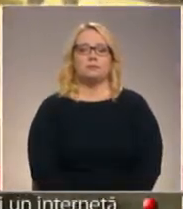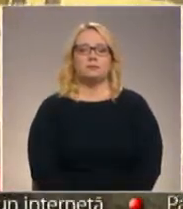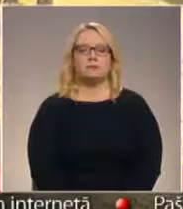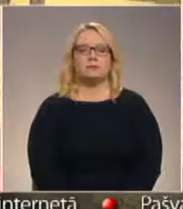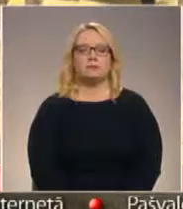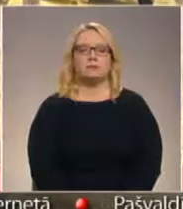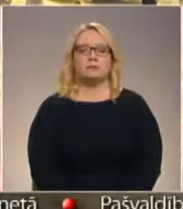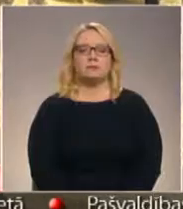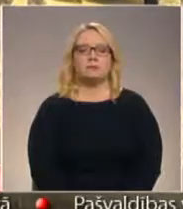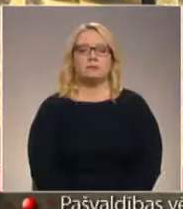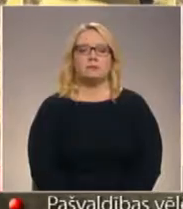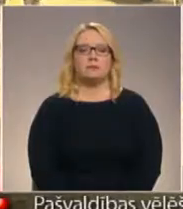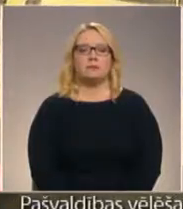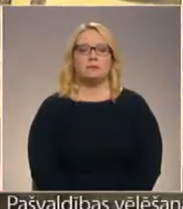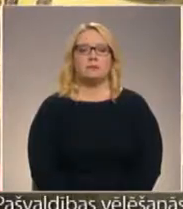Prātīgi.